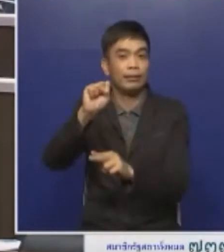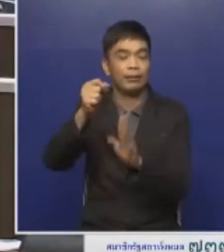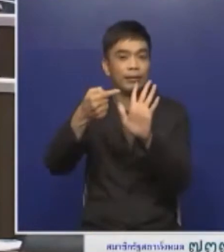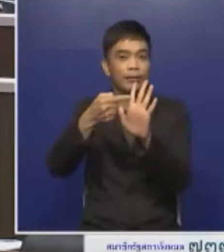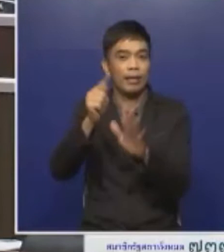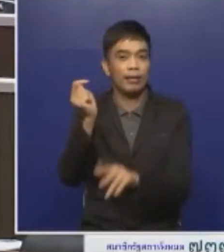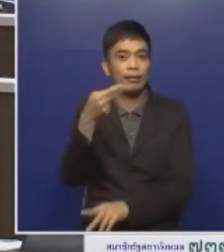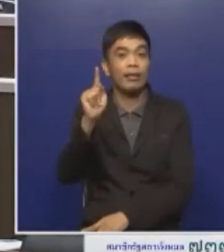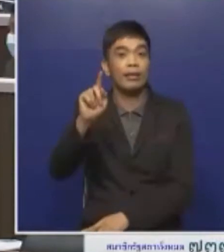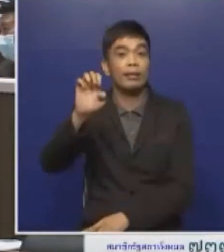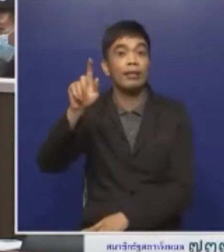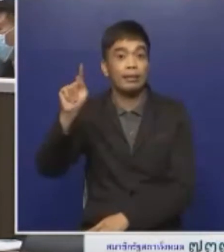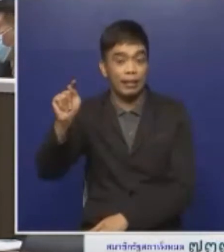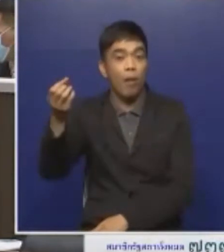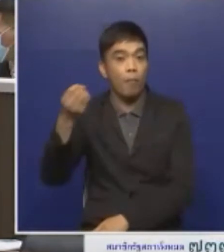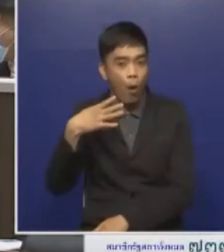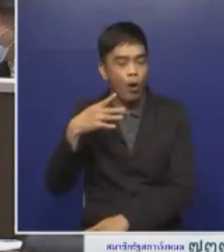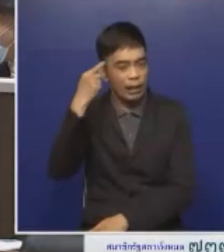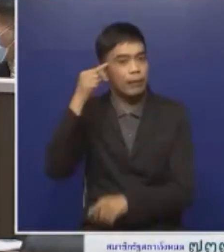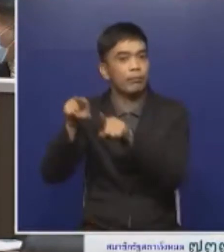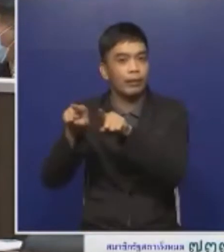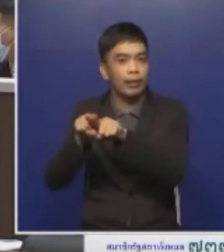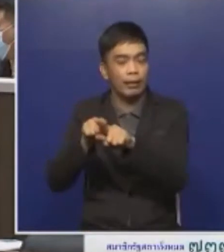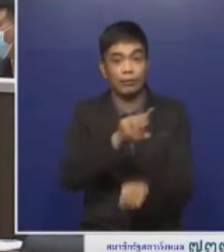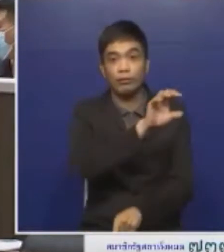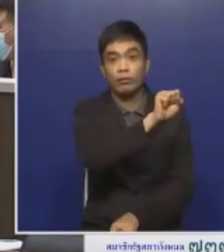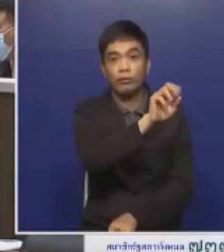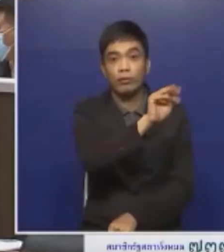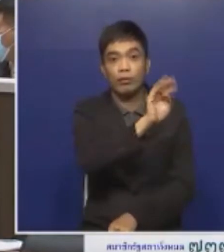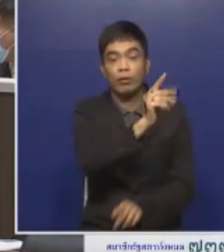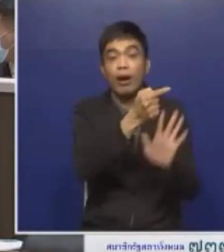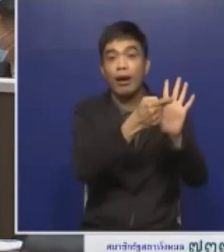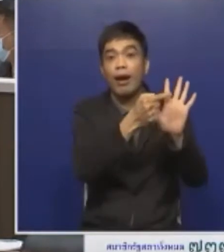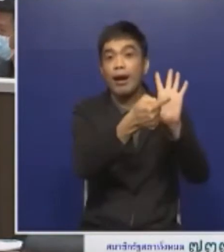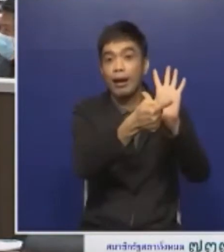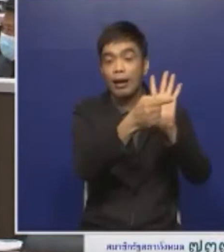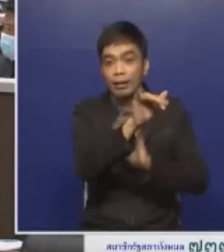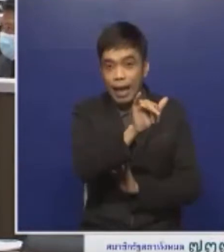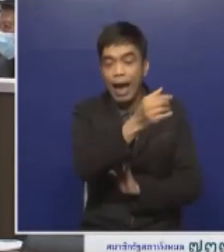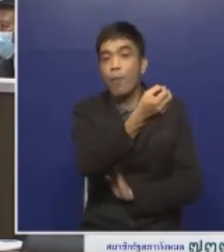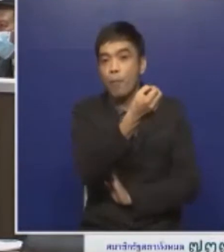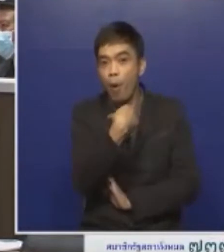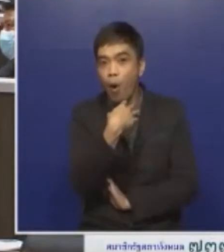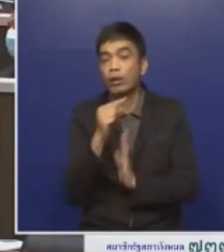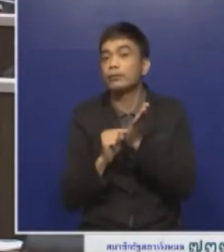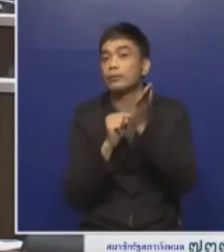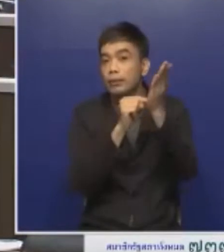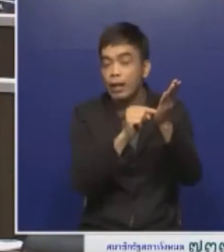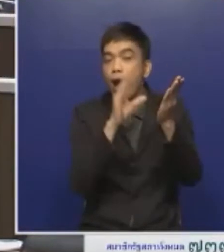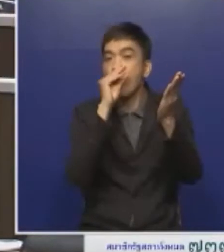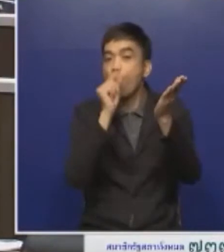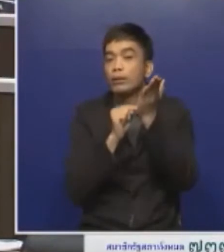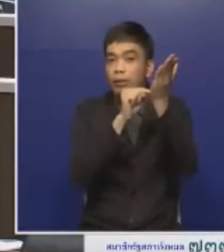ท่านประทานครั ยัติทท่านสมชาย สแหวงการได้เสนอดคาร sabrinที่ตองเอิดนำนะครัทานเสนอดวยวาจารในทประชุมรัศภาแต